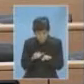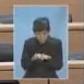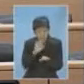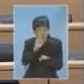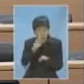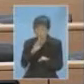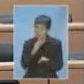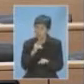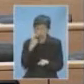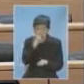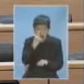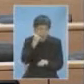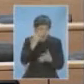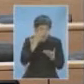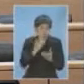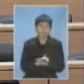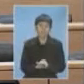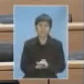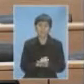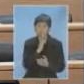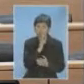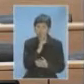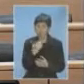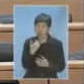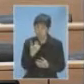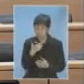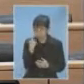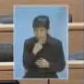Facebook รัฐสภาไทยถ้ามีคนแอบอ้าง